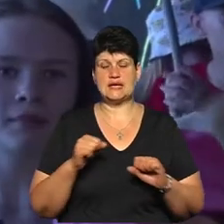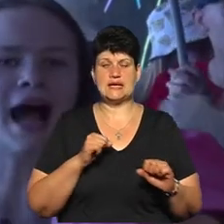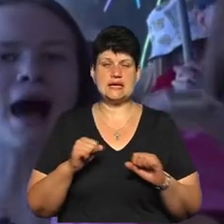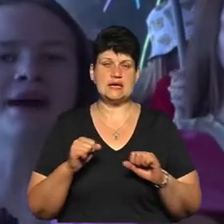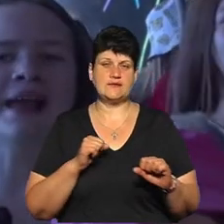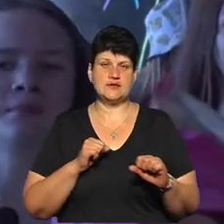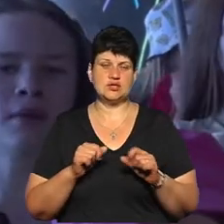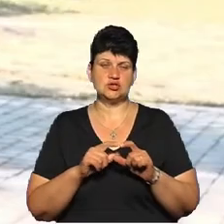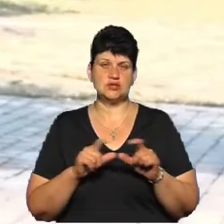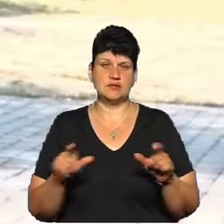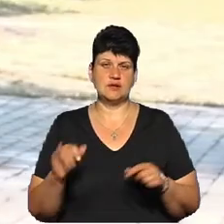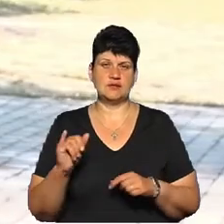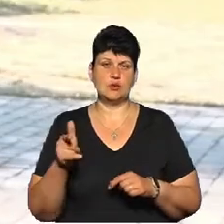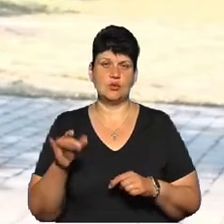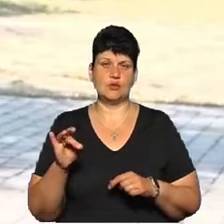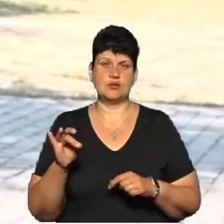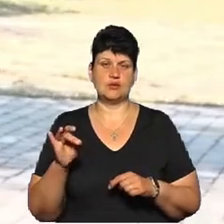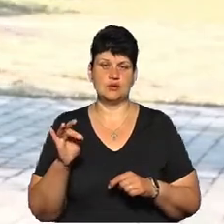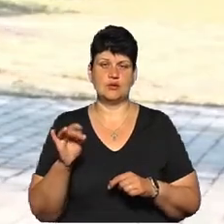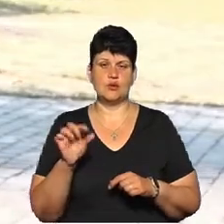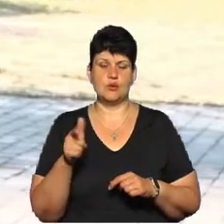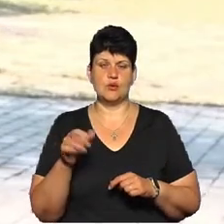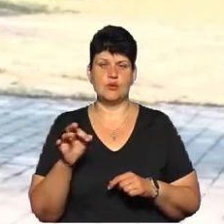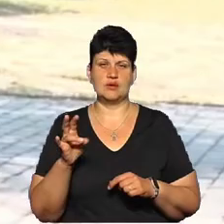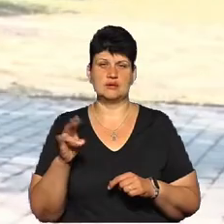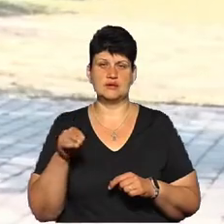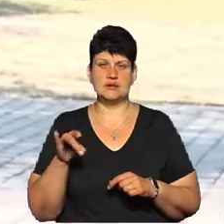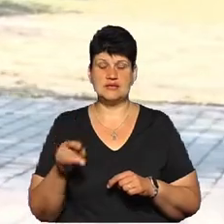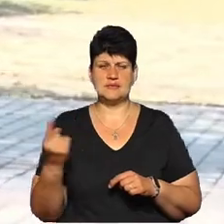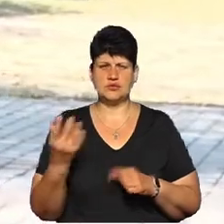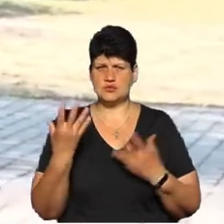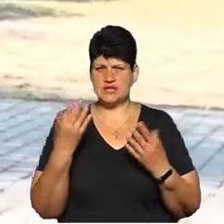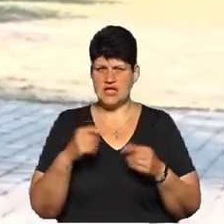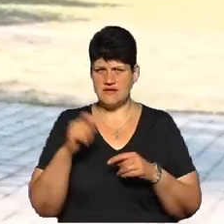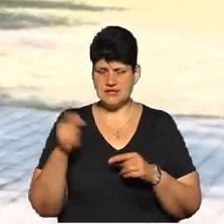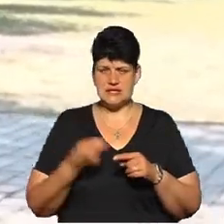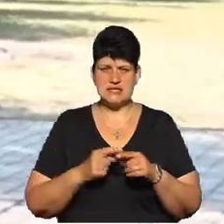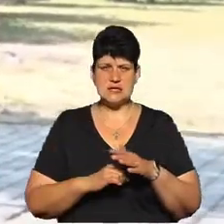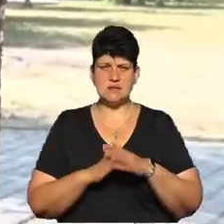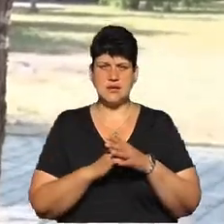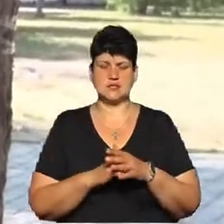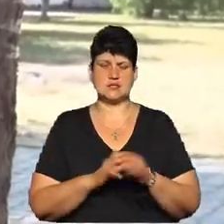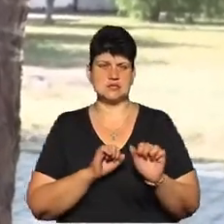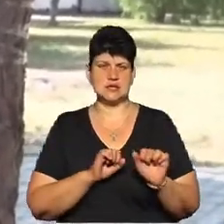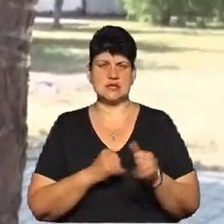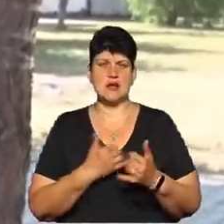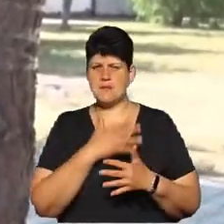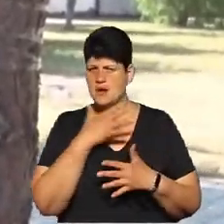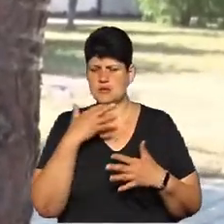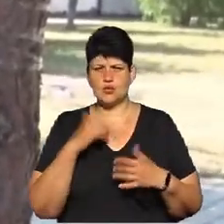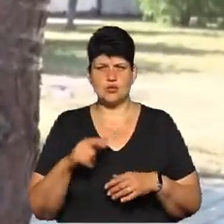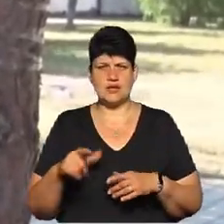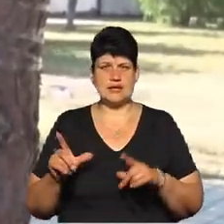області Іван Гонтар. З першого дня війни ця база стала прихистком для дуже багатьох людей, які їхали зі